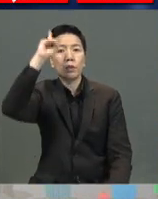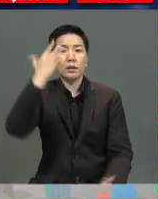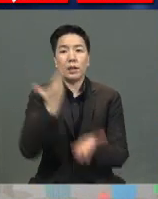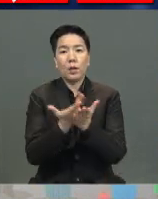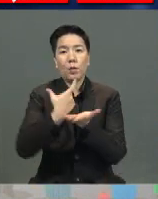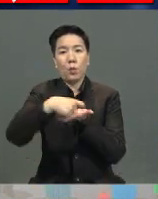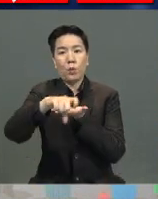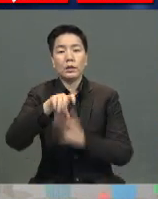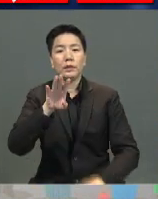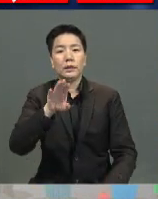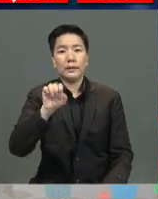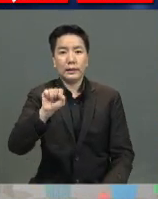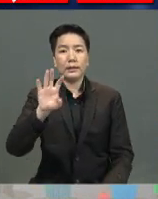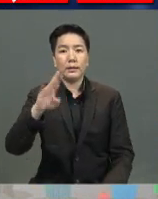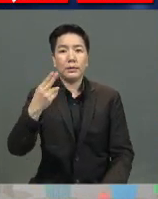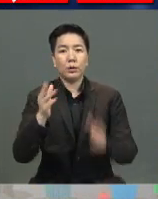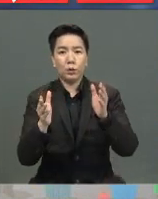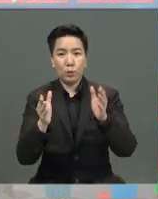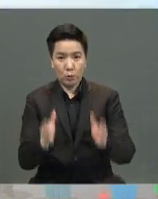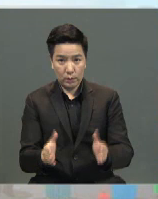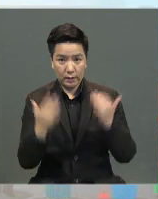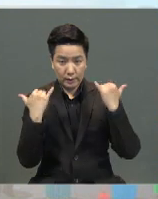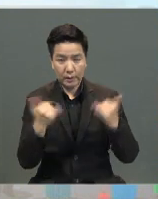นี้นะครับจำนวนสองแสนสามหมื่นคนและพรุ่งนี้ครับโอนอีก4แสน 4